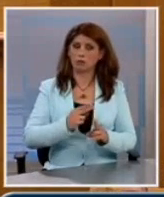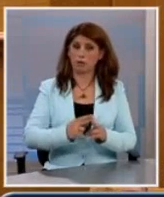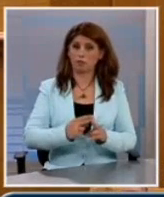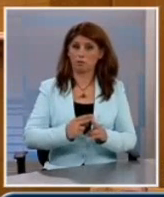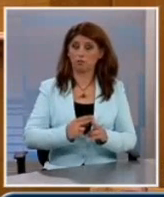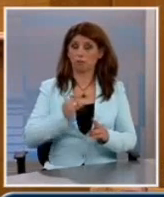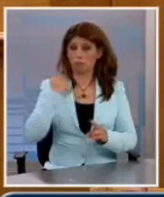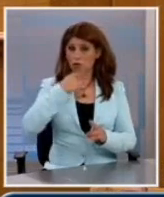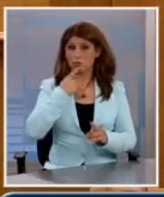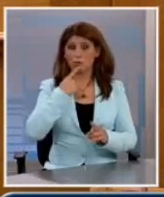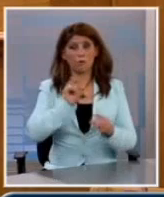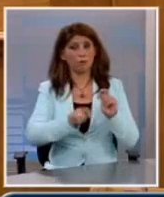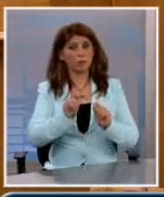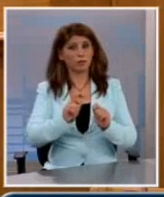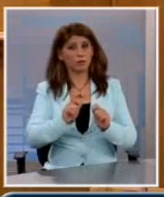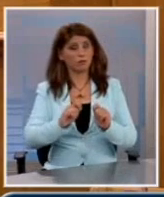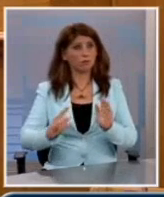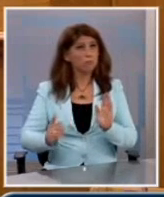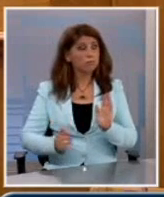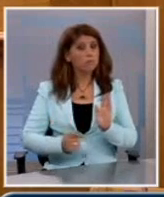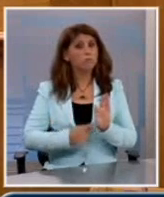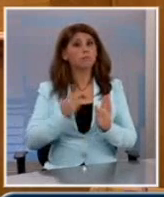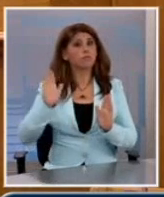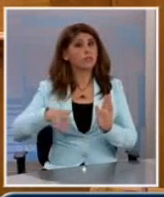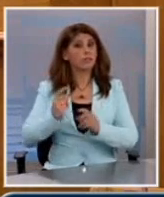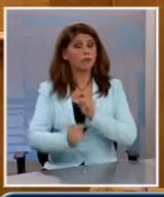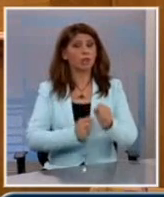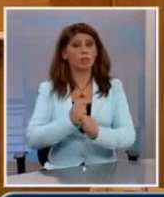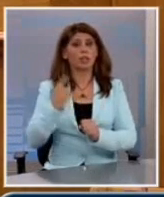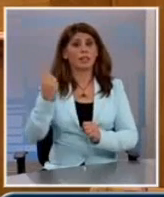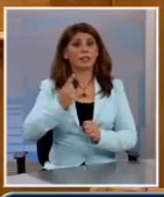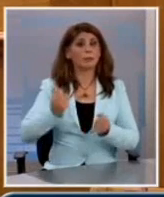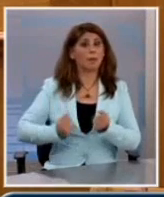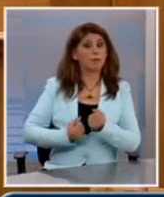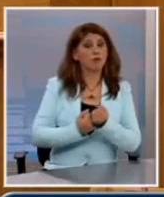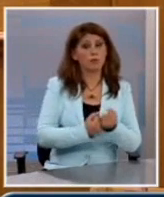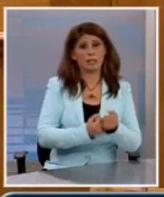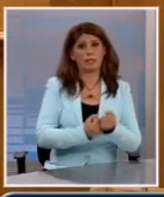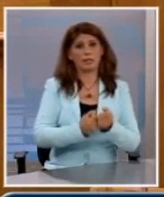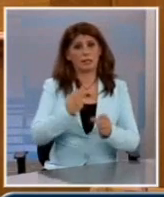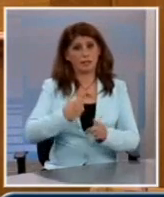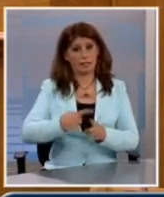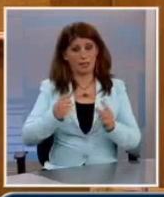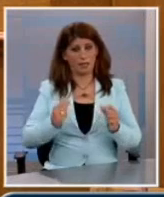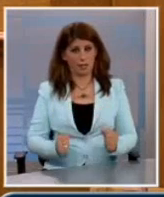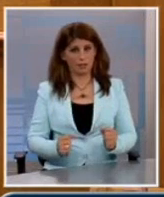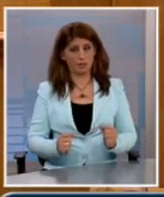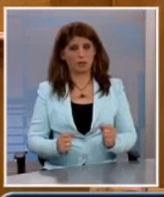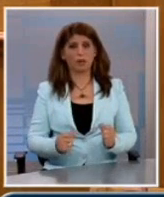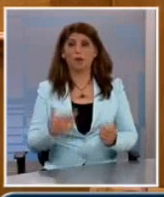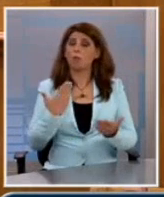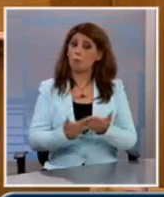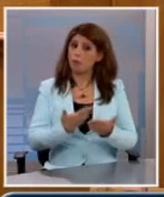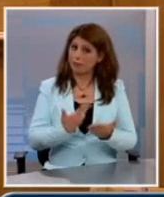ένα πρωτοφανές τα τελευταία χρόνια κλίμα υποστήριξης υπέρ των ελληνικών θέσεων, που